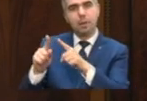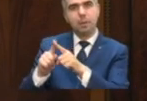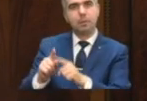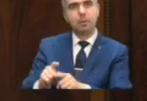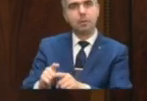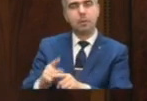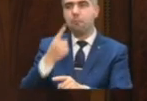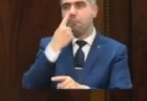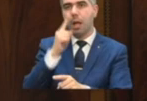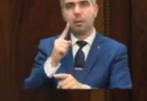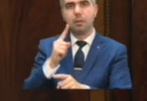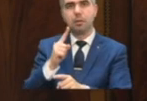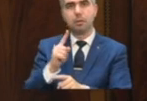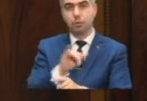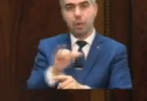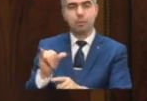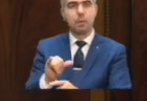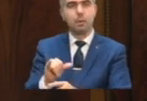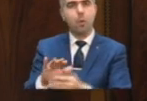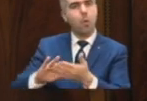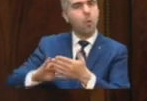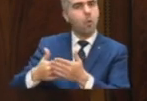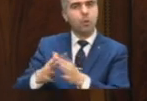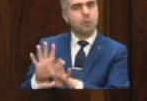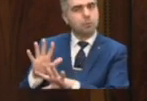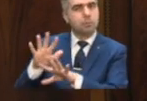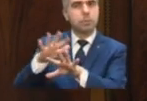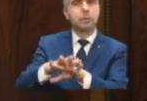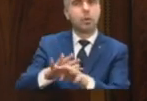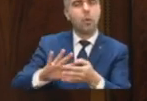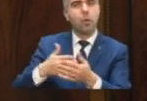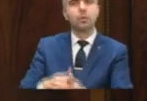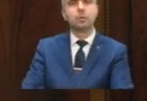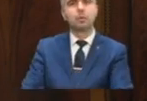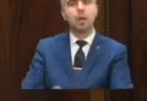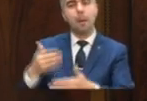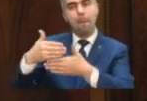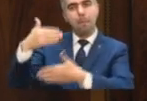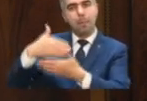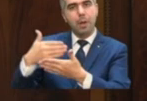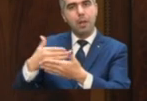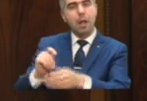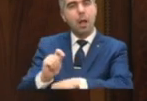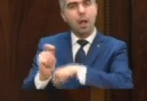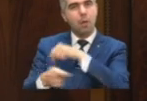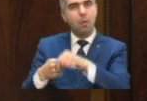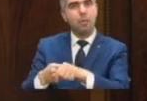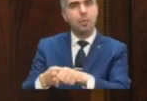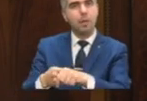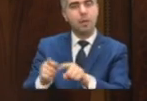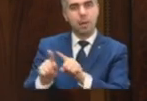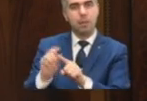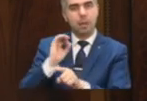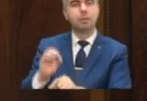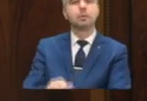وما يقدرش يديرها. راه اليوم حنا كنا منخرطين على اننا اليوم البناء في العالم القروي ما خصوش يكون عنده